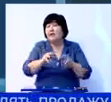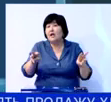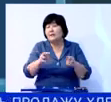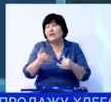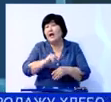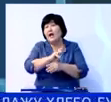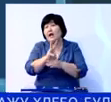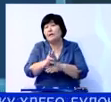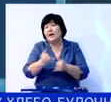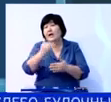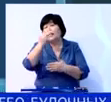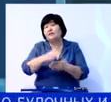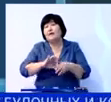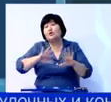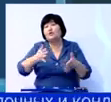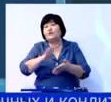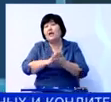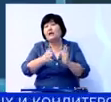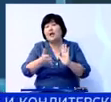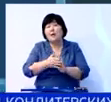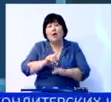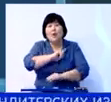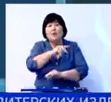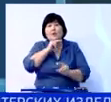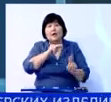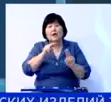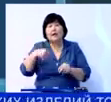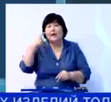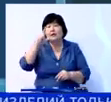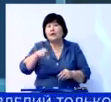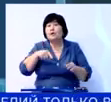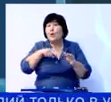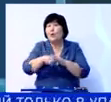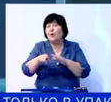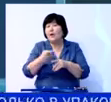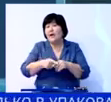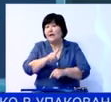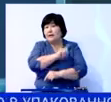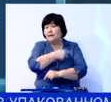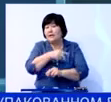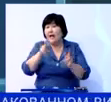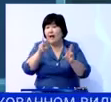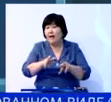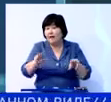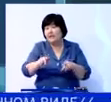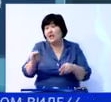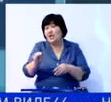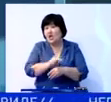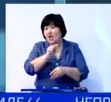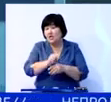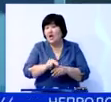для обеспечения режима чрезвычайного положения, усилить контроль за лицами, уклоняющимися от медицинского обследования и